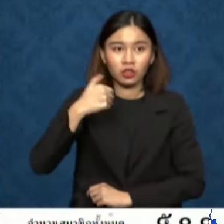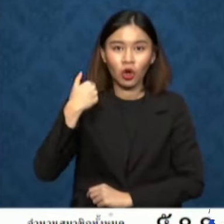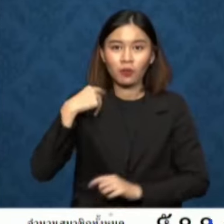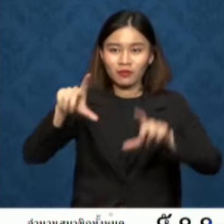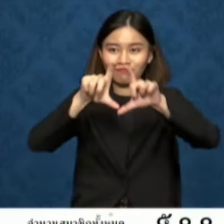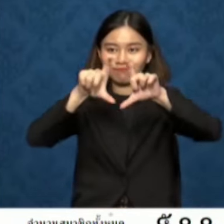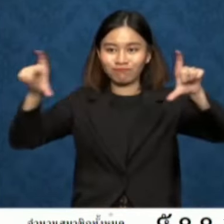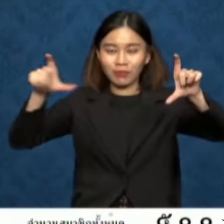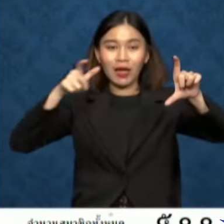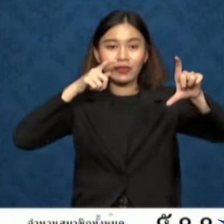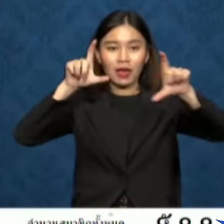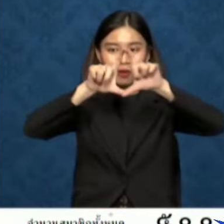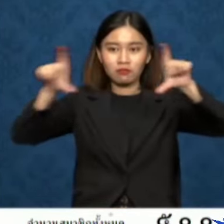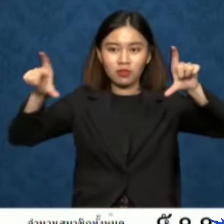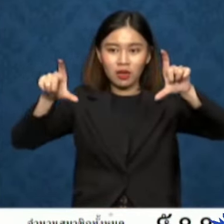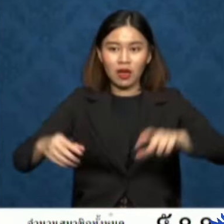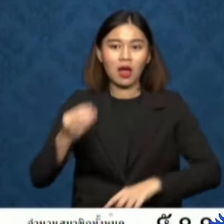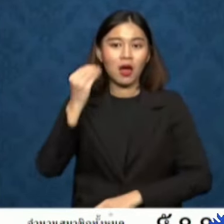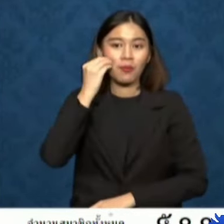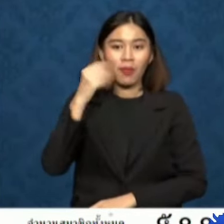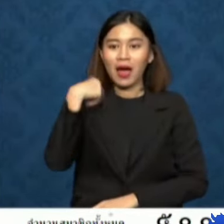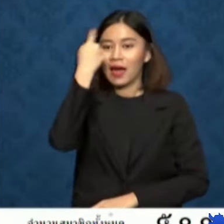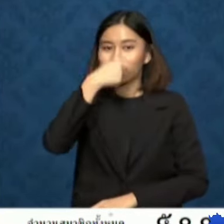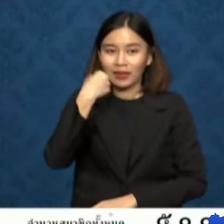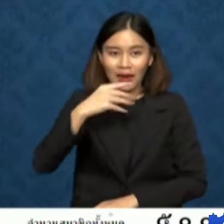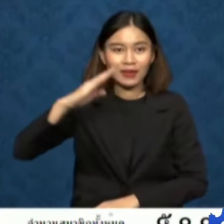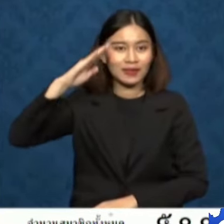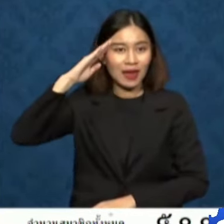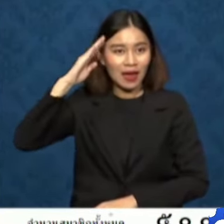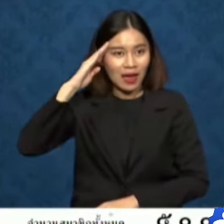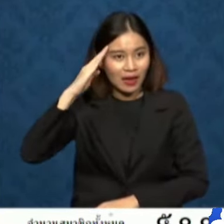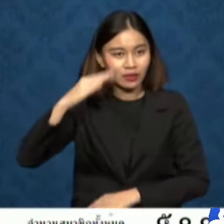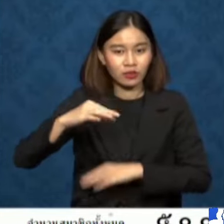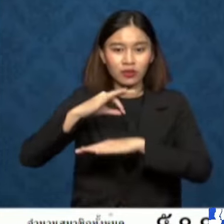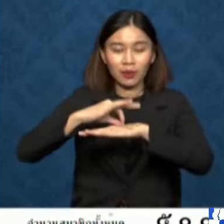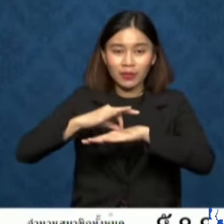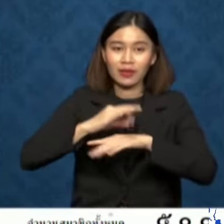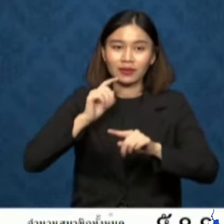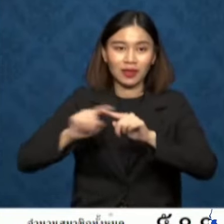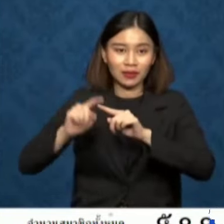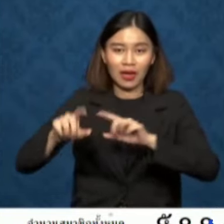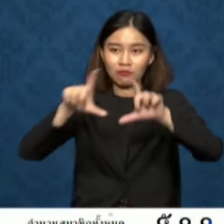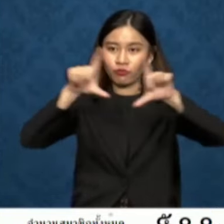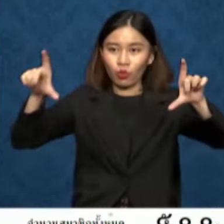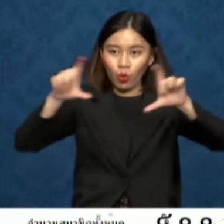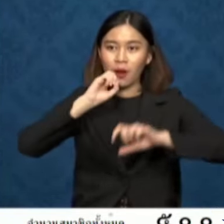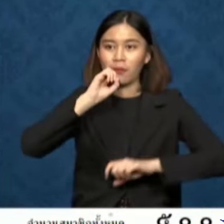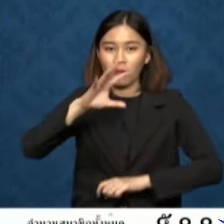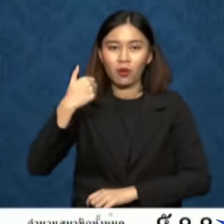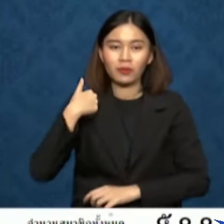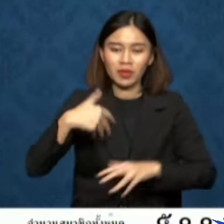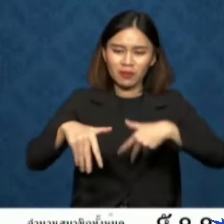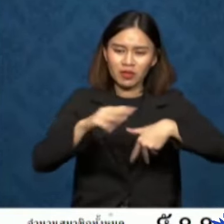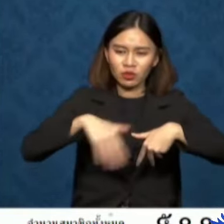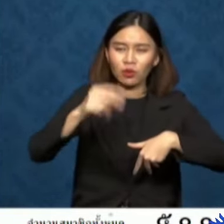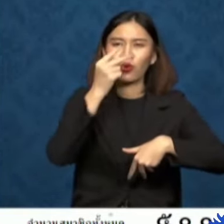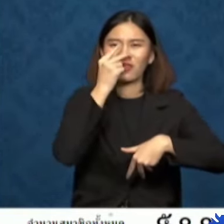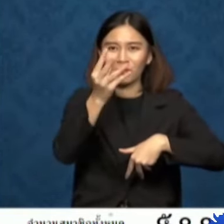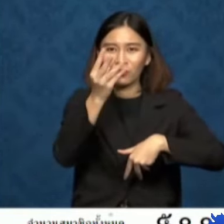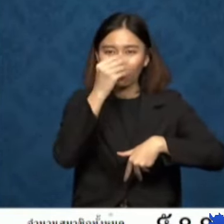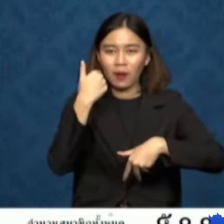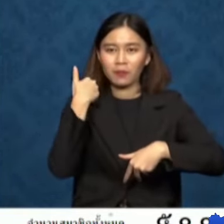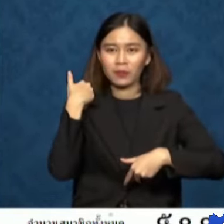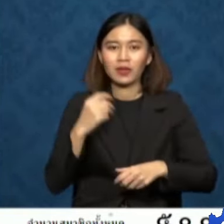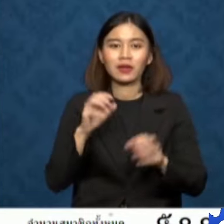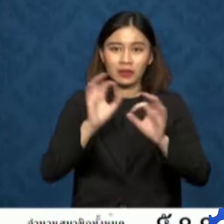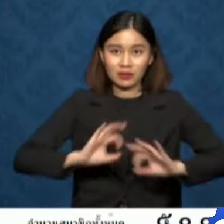ป้ายใหญ่ๆหน้าประตูอลอยว่าบ้านนี้เป็นบ้านพลตรีพลโทพลเอกอะไรประชาชนเเห็นครับแล้วอย่าง